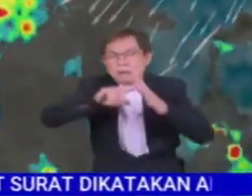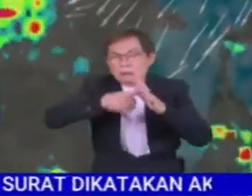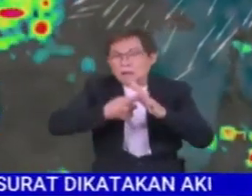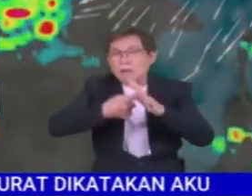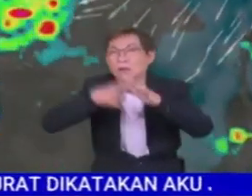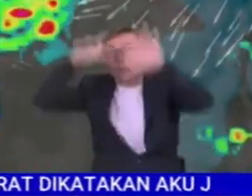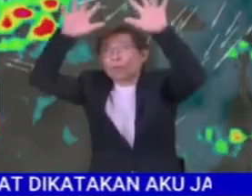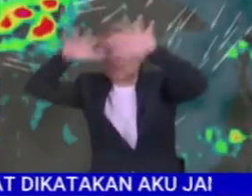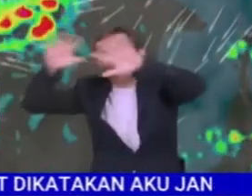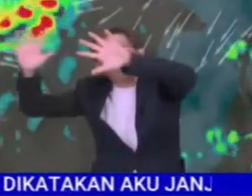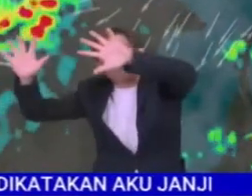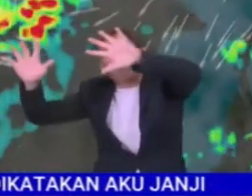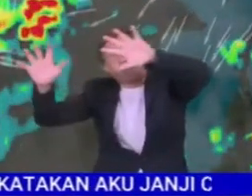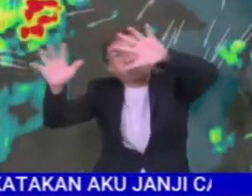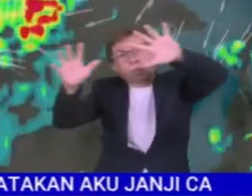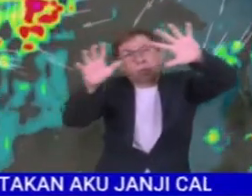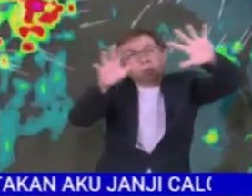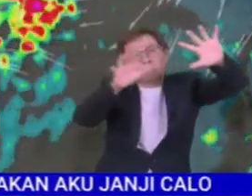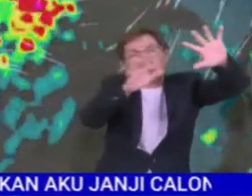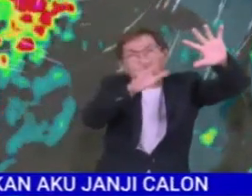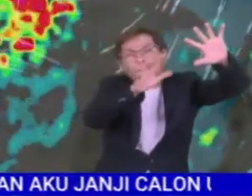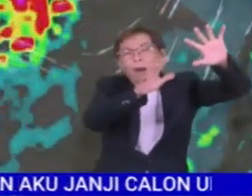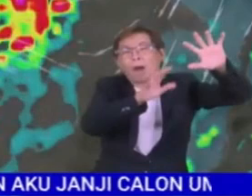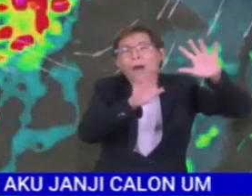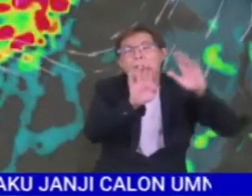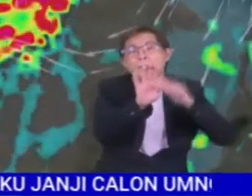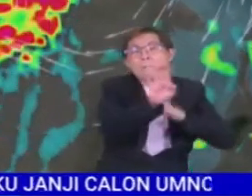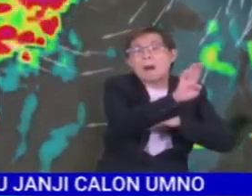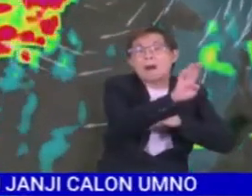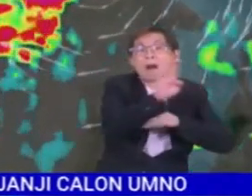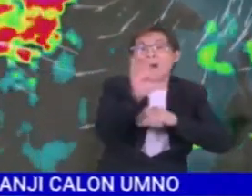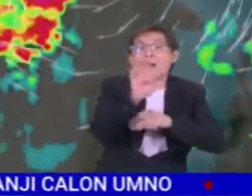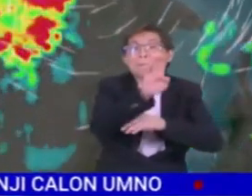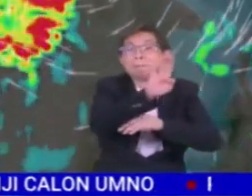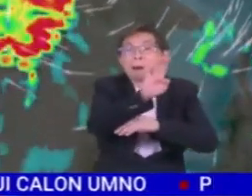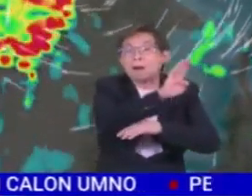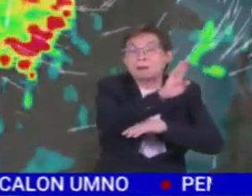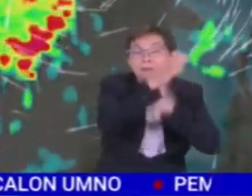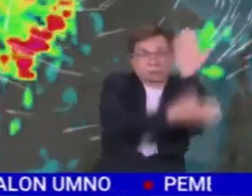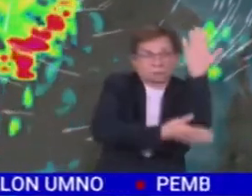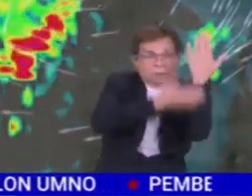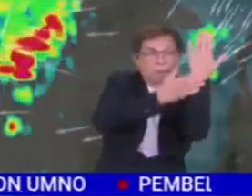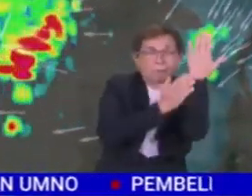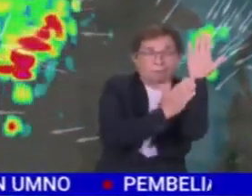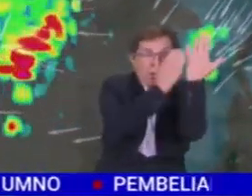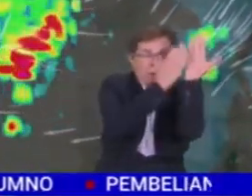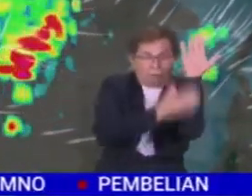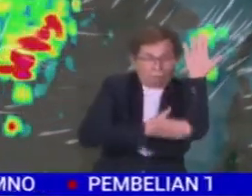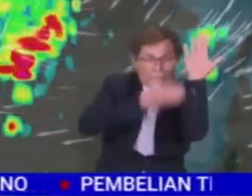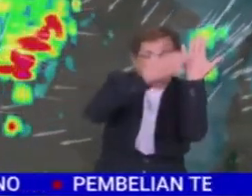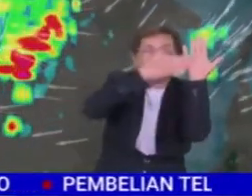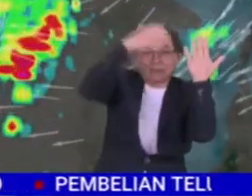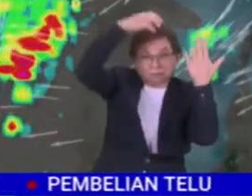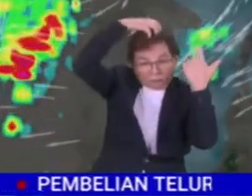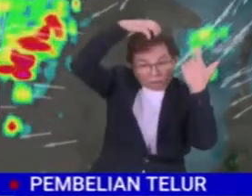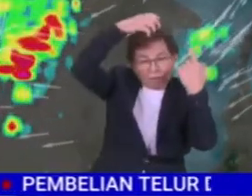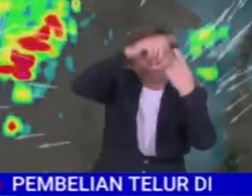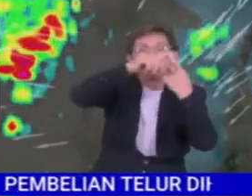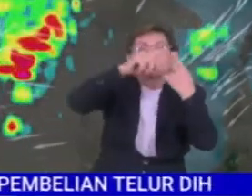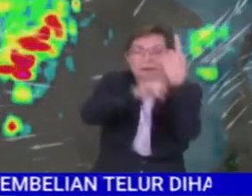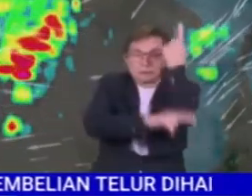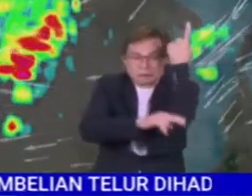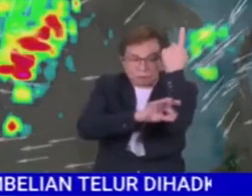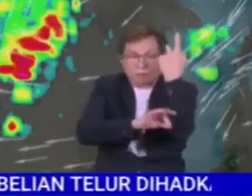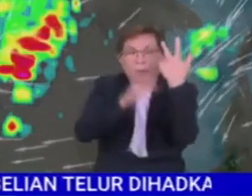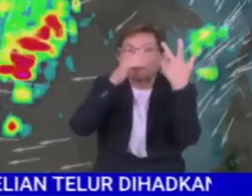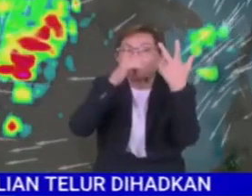memasuki kawasan-kawasan di sebelah barat Semenanjung melibatkan daerah-daerah di pesisir pantai negeri Selangor, negeri